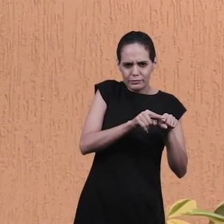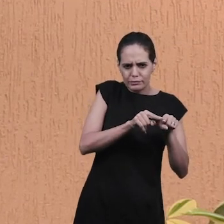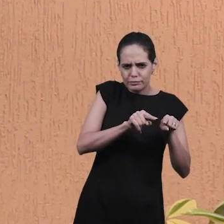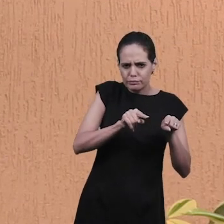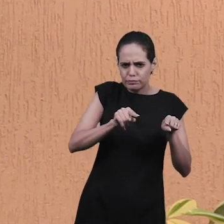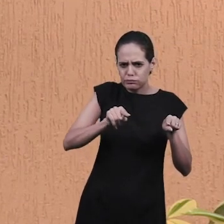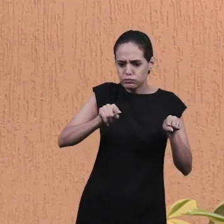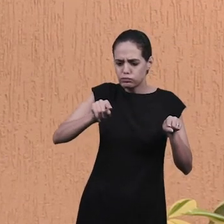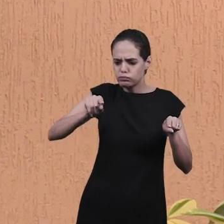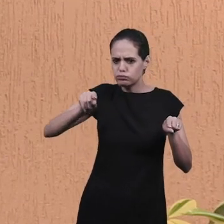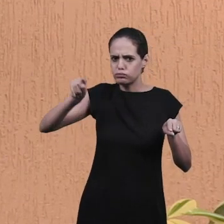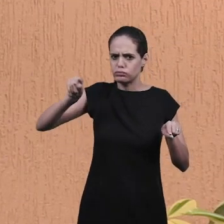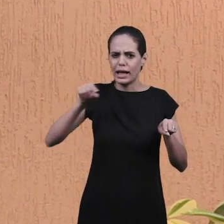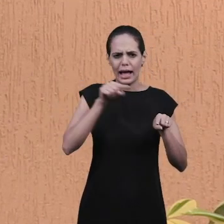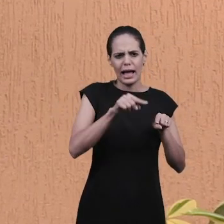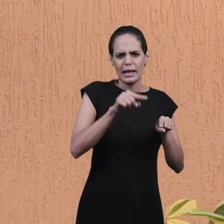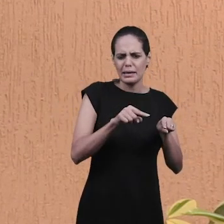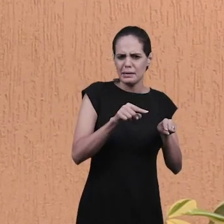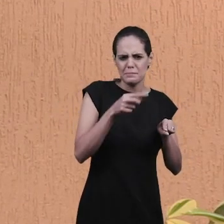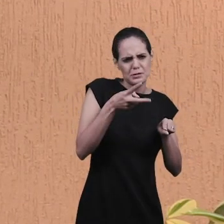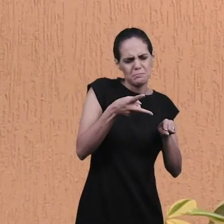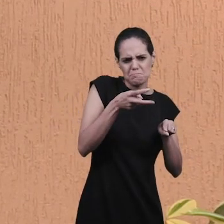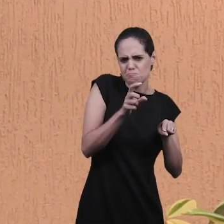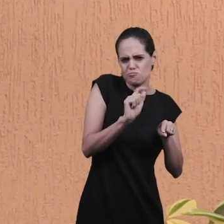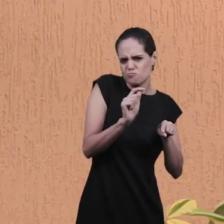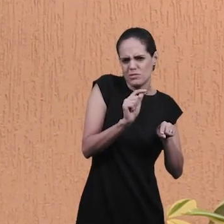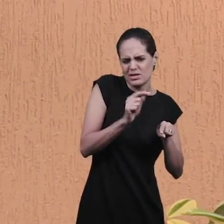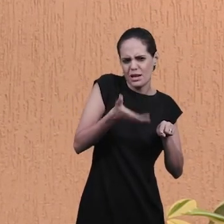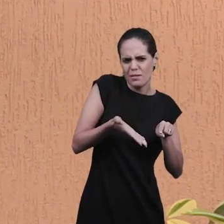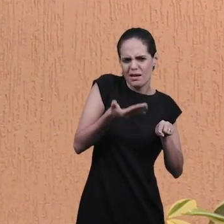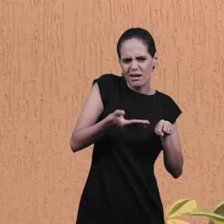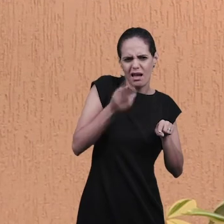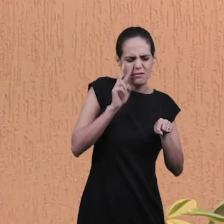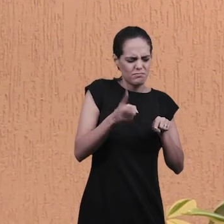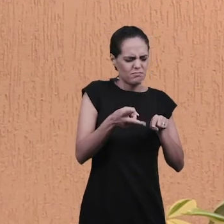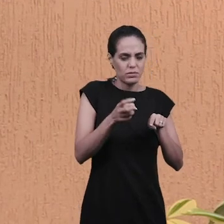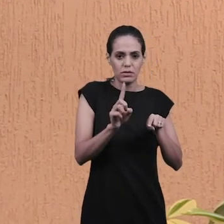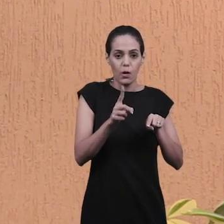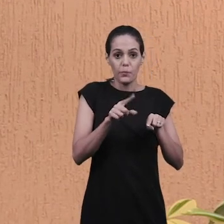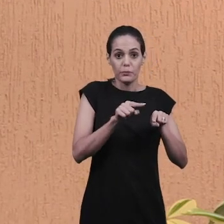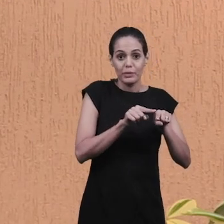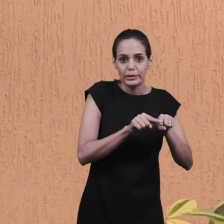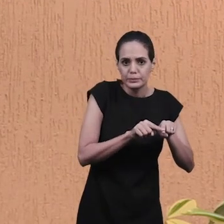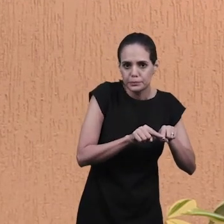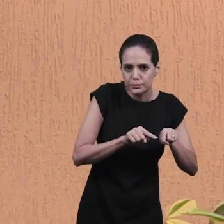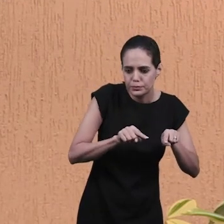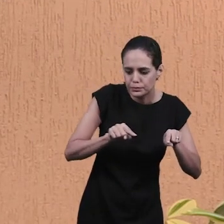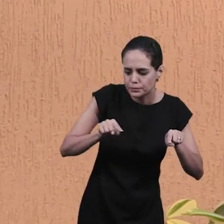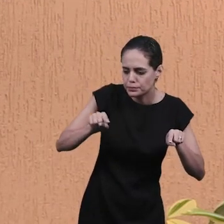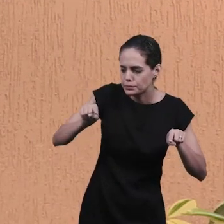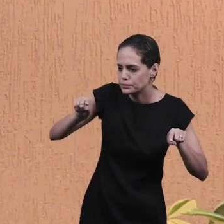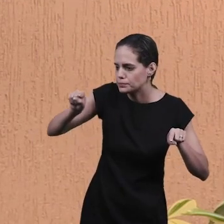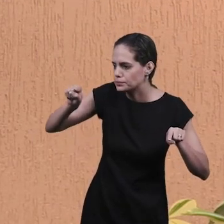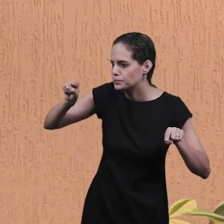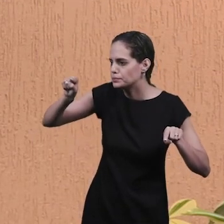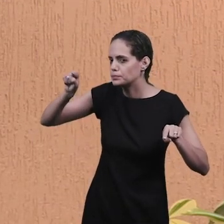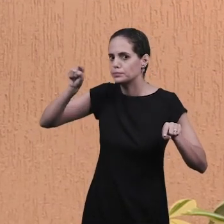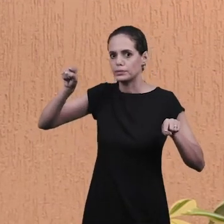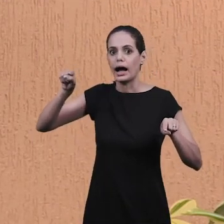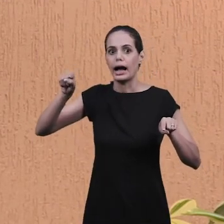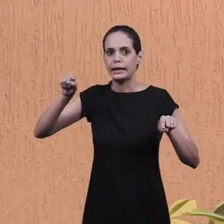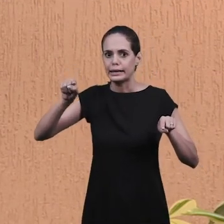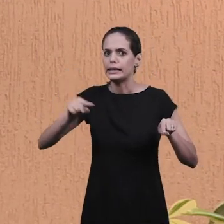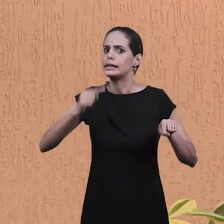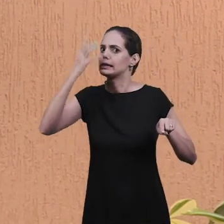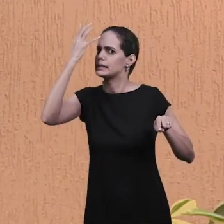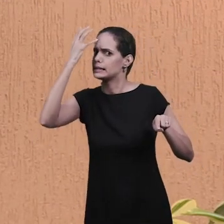léger, qui peut être imperceptible pour des personnes qui ne sont pas habituées à observer, juste un degré grave, qui sont